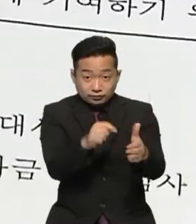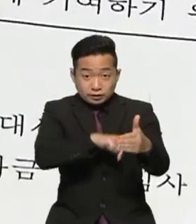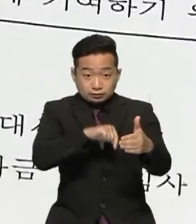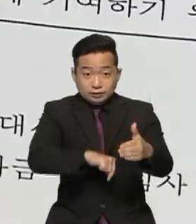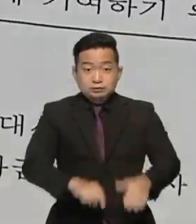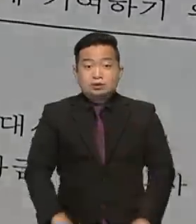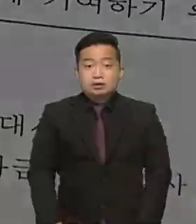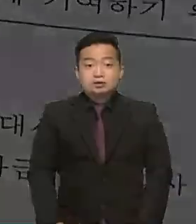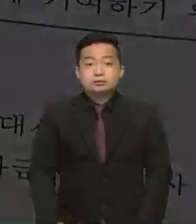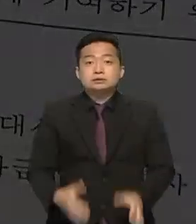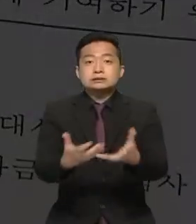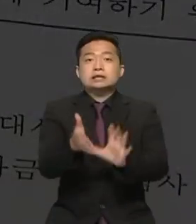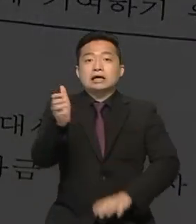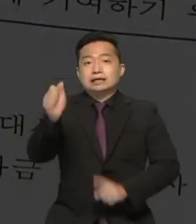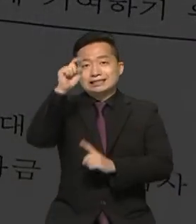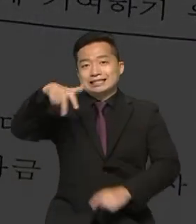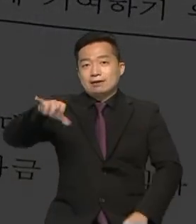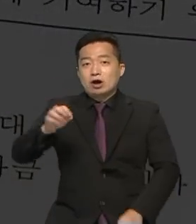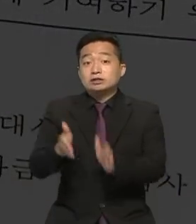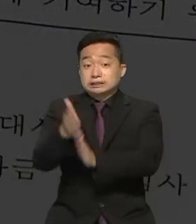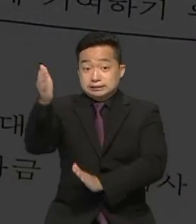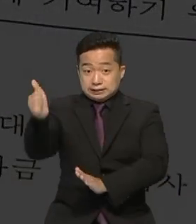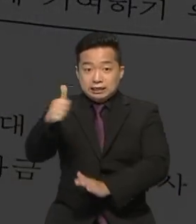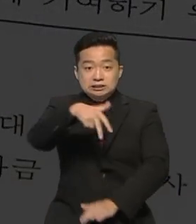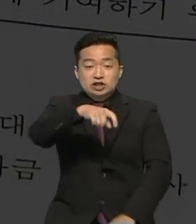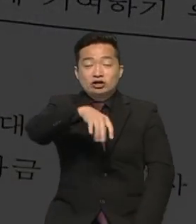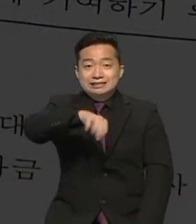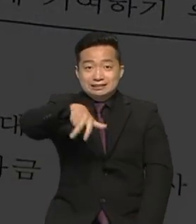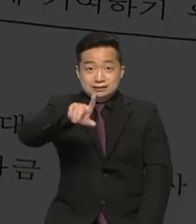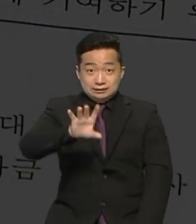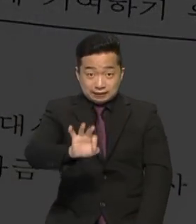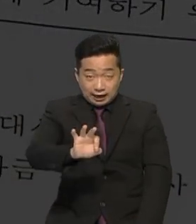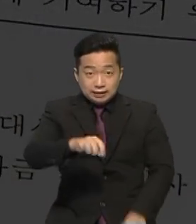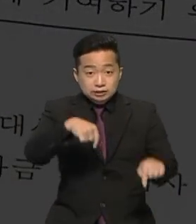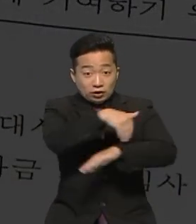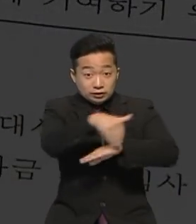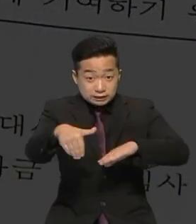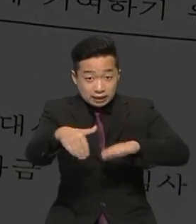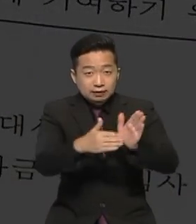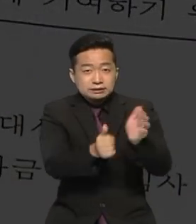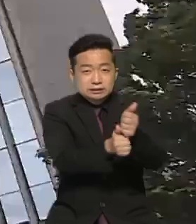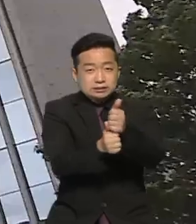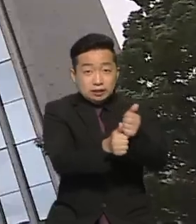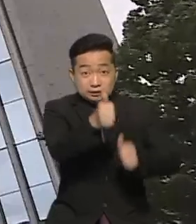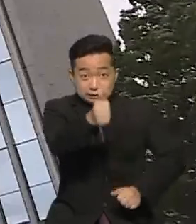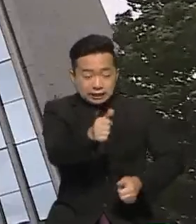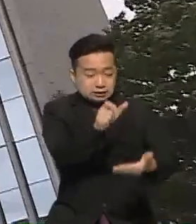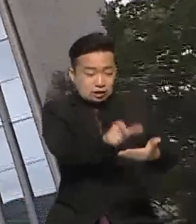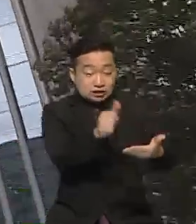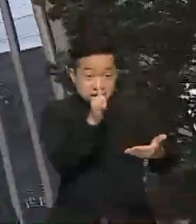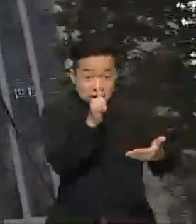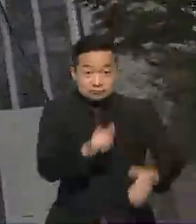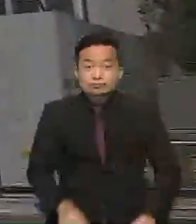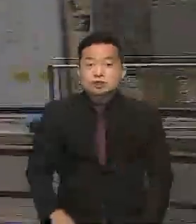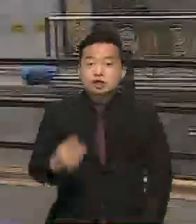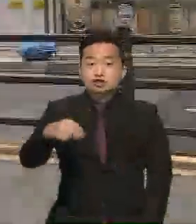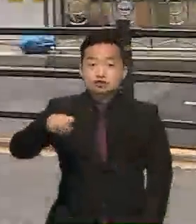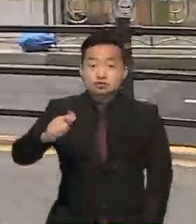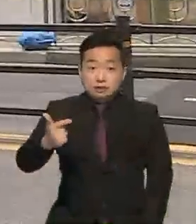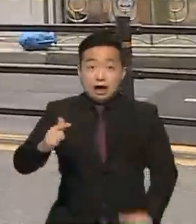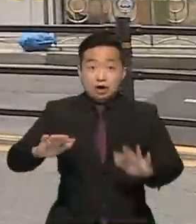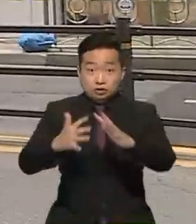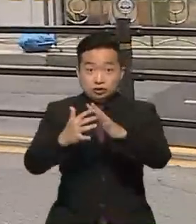구단주인 이재명 성남시장과 함께 정진상 당시 정책비서관의 서명도 있습니다. 두산건설의 의료시설